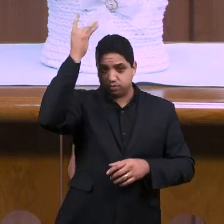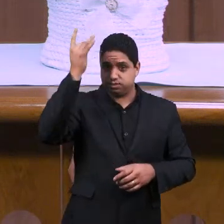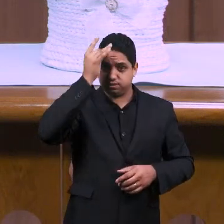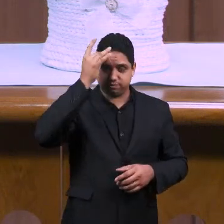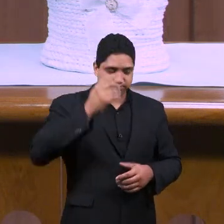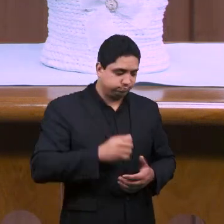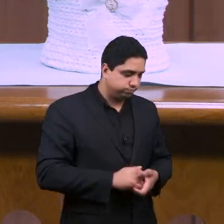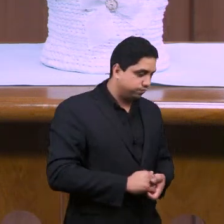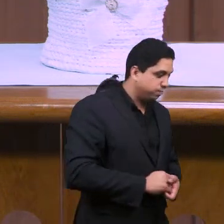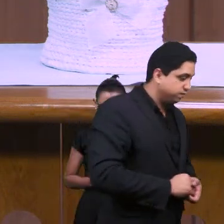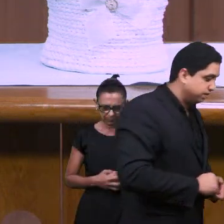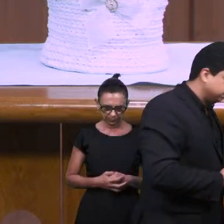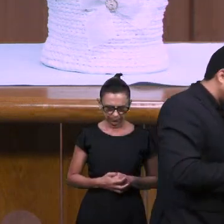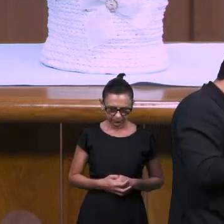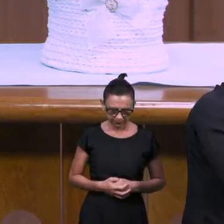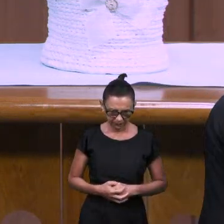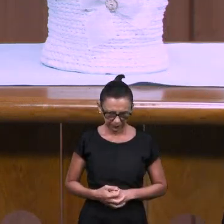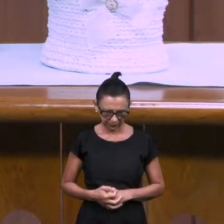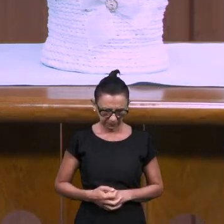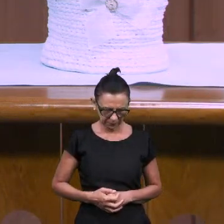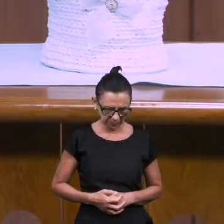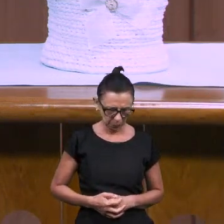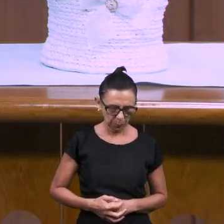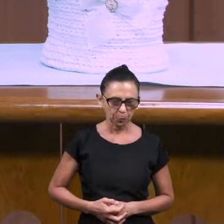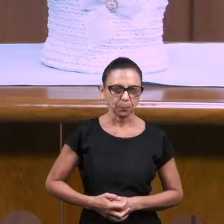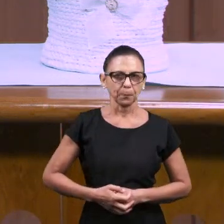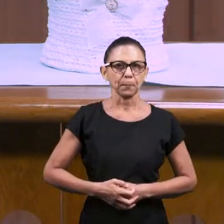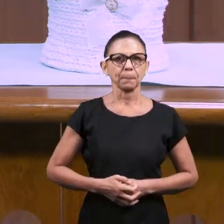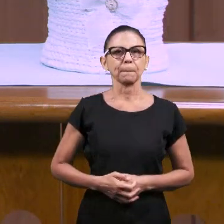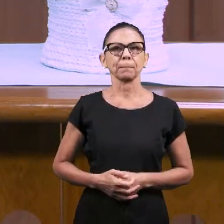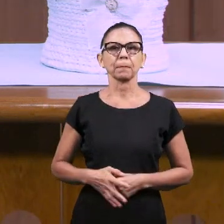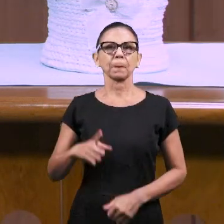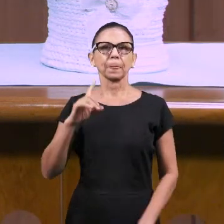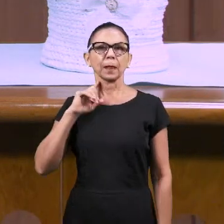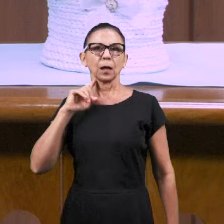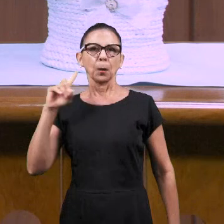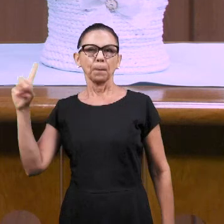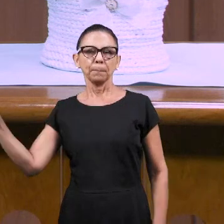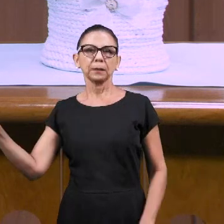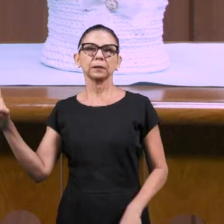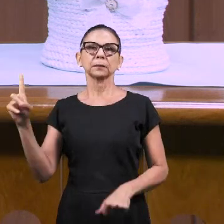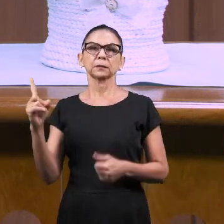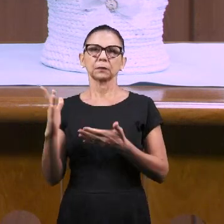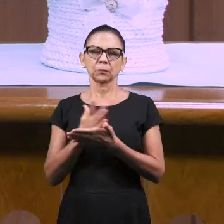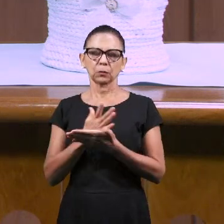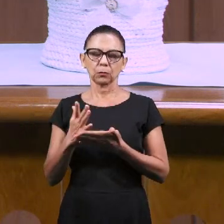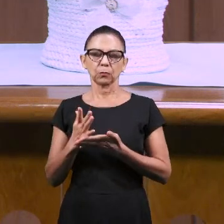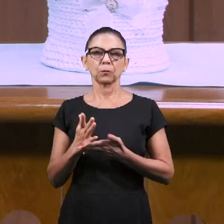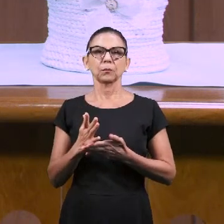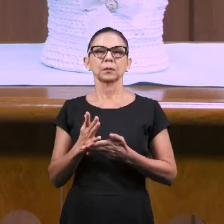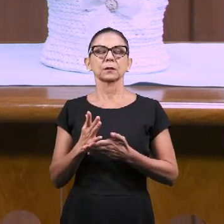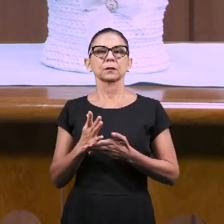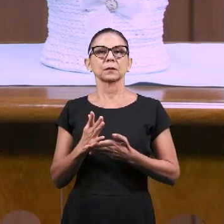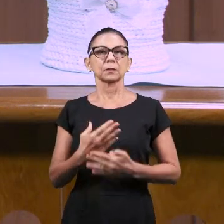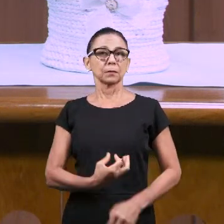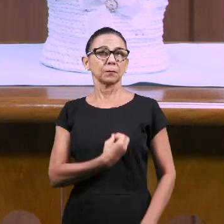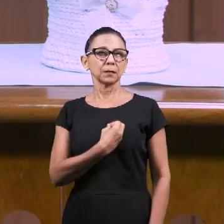étaient dans l'état du Espírito Santo. Minas Gerais, 12, et d'autres ont eu un petit peu ici, un petit peu